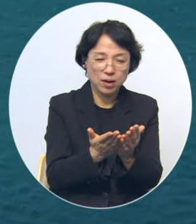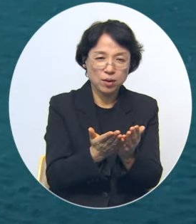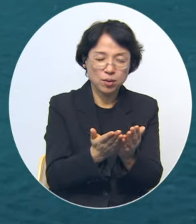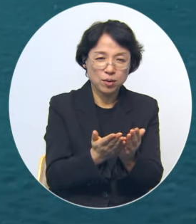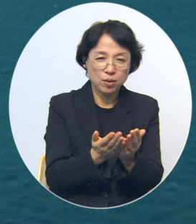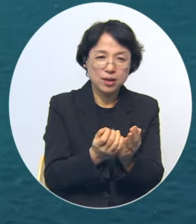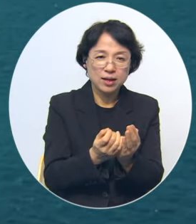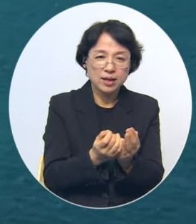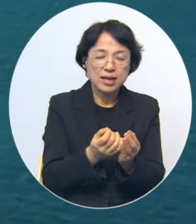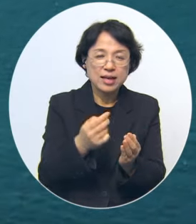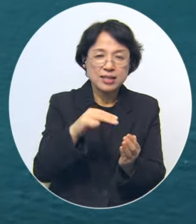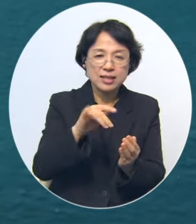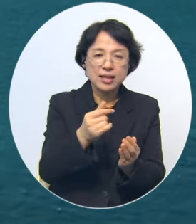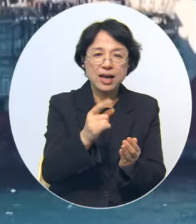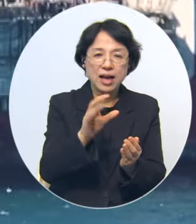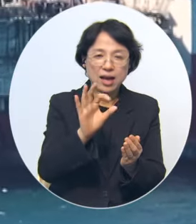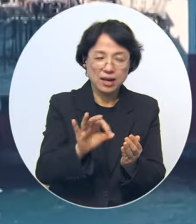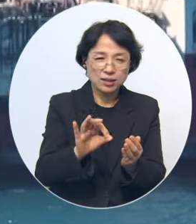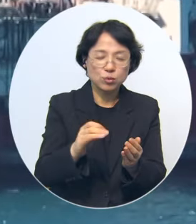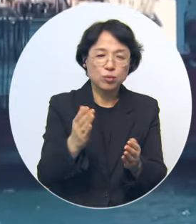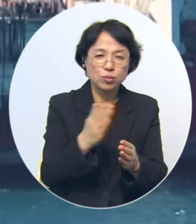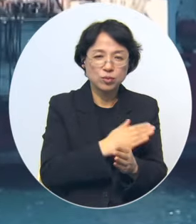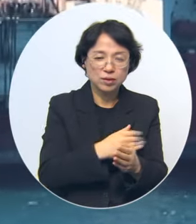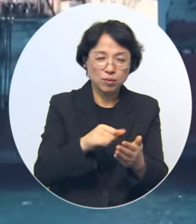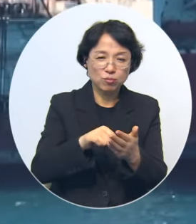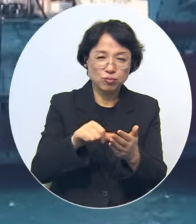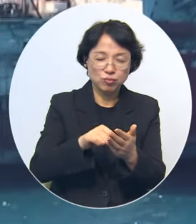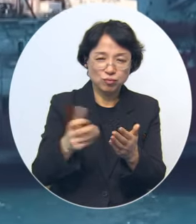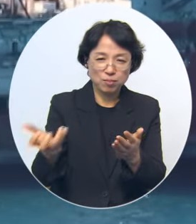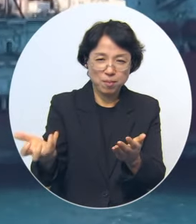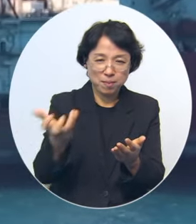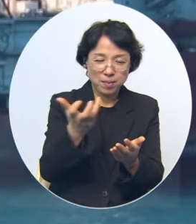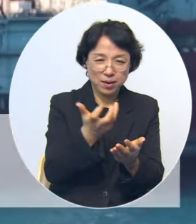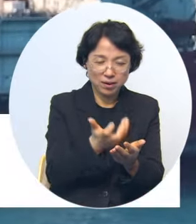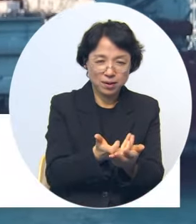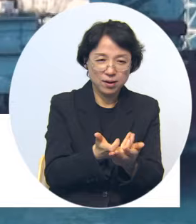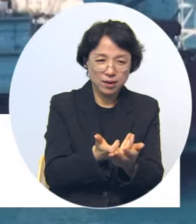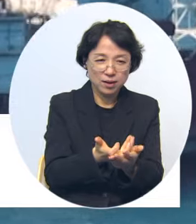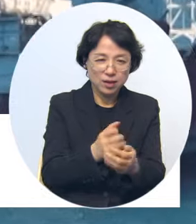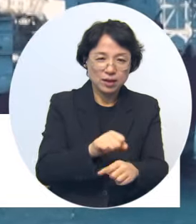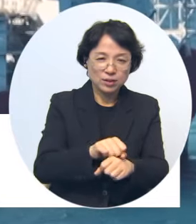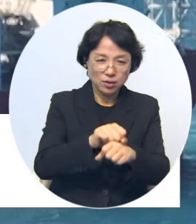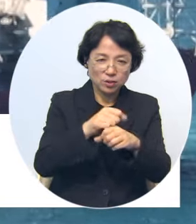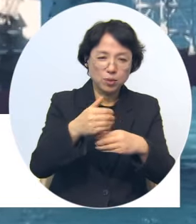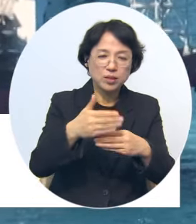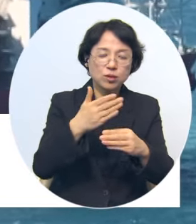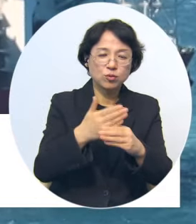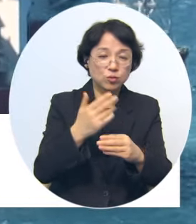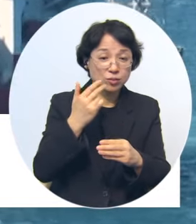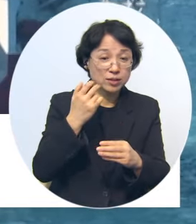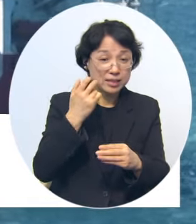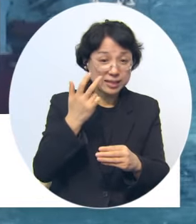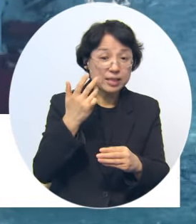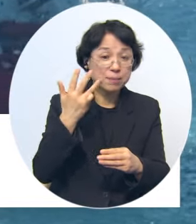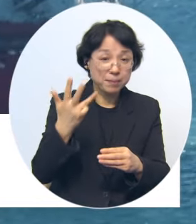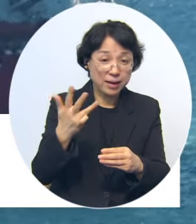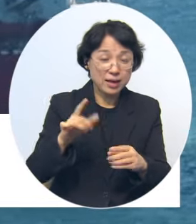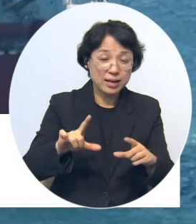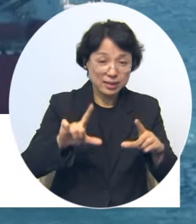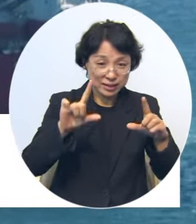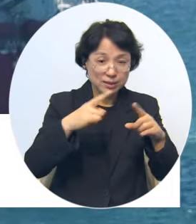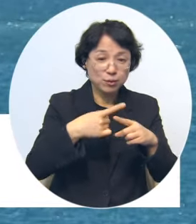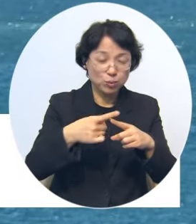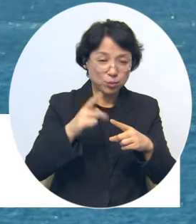신앙으로부터 시추 자재를 보급받아 배의 시이 선적 과정에 7 8일이 소요될 걸로